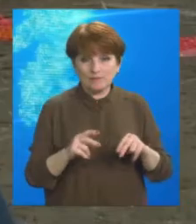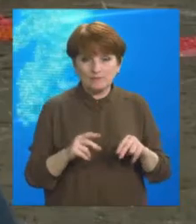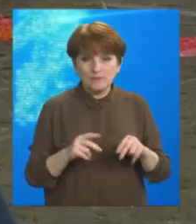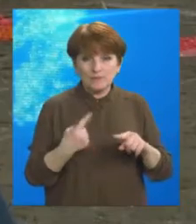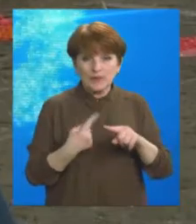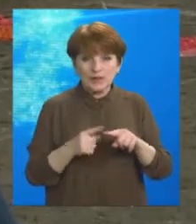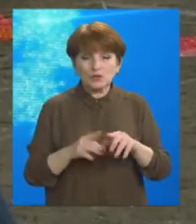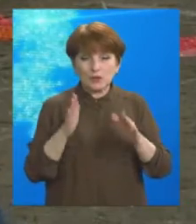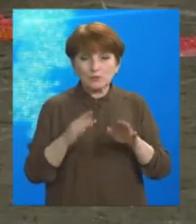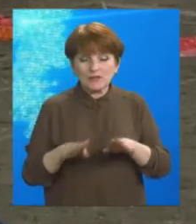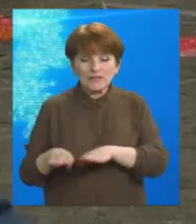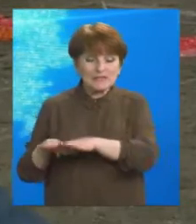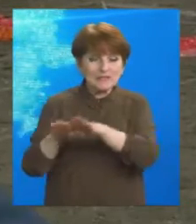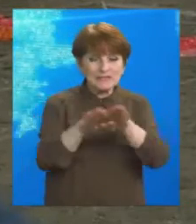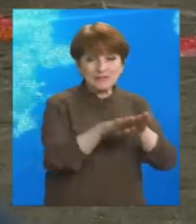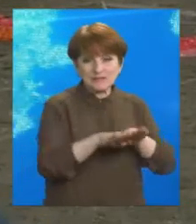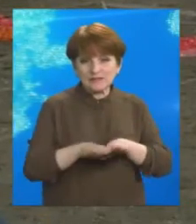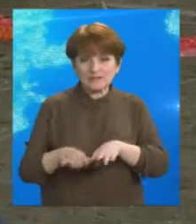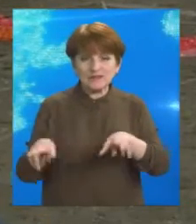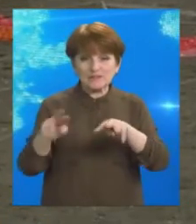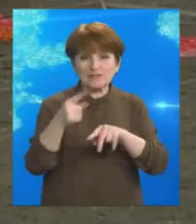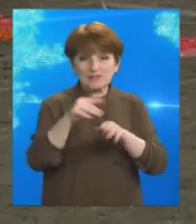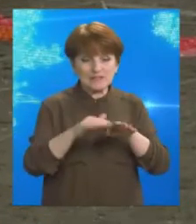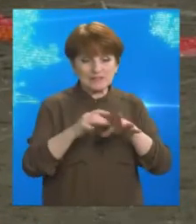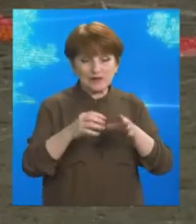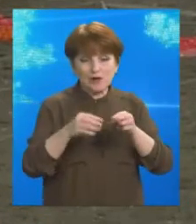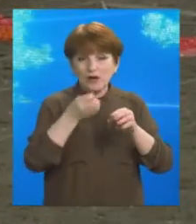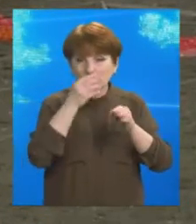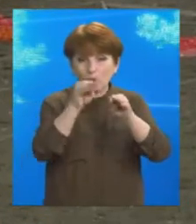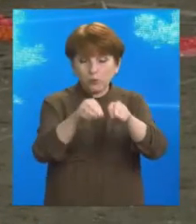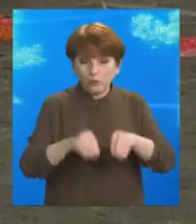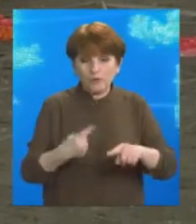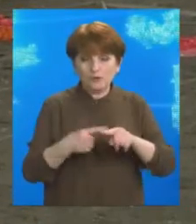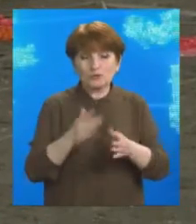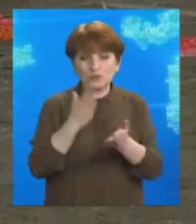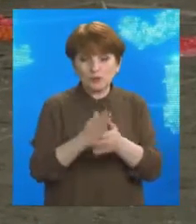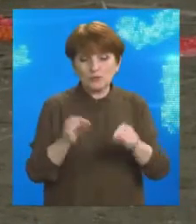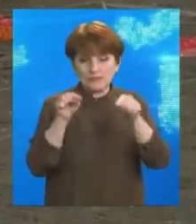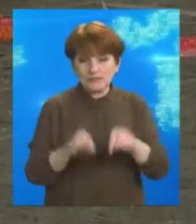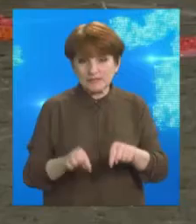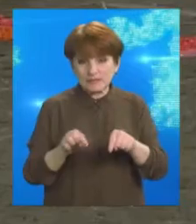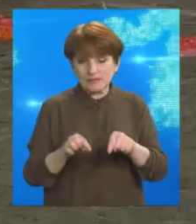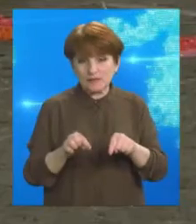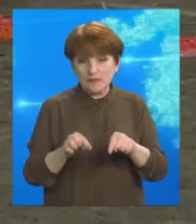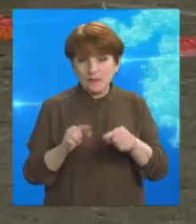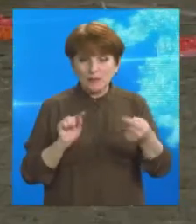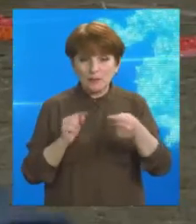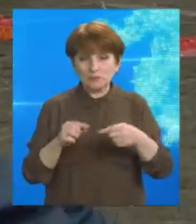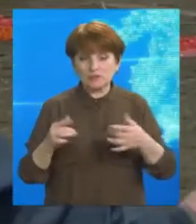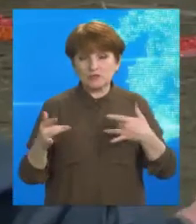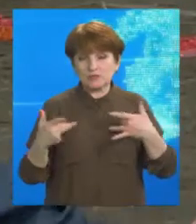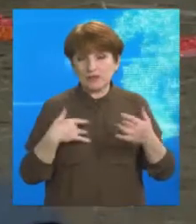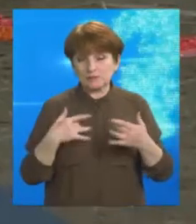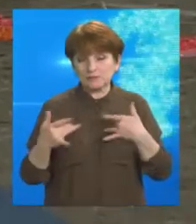Это будет единая тематика всех тех клумб, которые находятся и здесь, напротив драмтеатра,